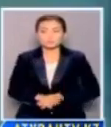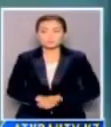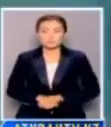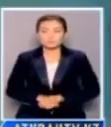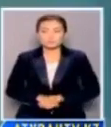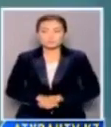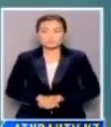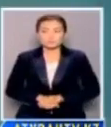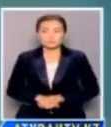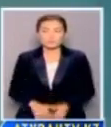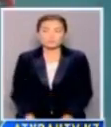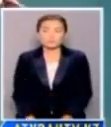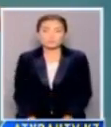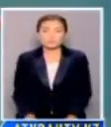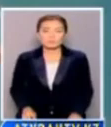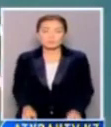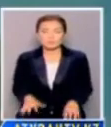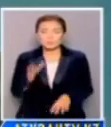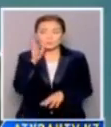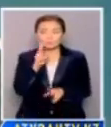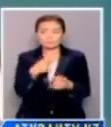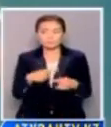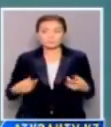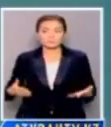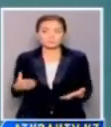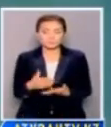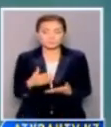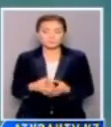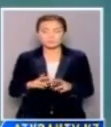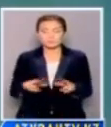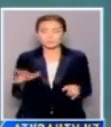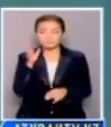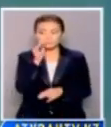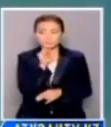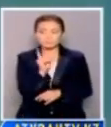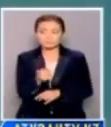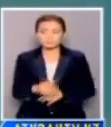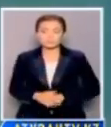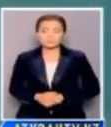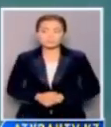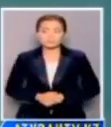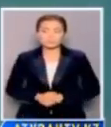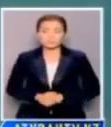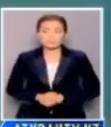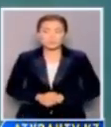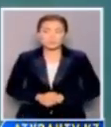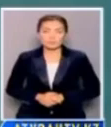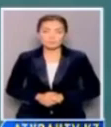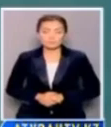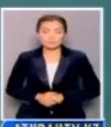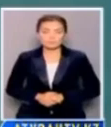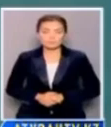бұл лева, ал бұл белуга. Екеуіне ұқсас бір зат, ол екеуі де